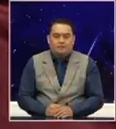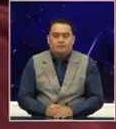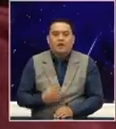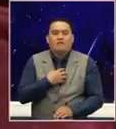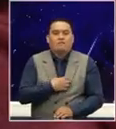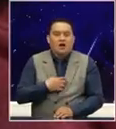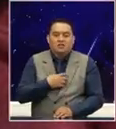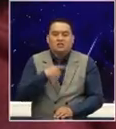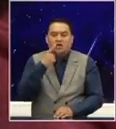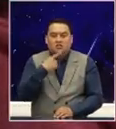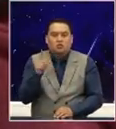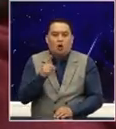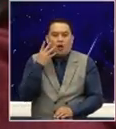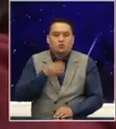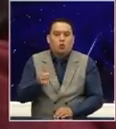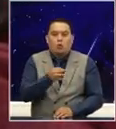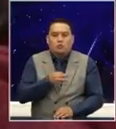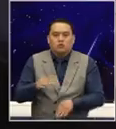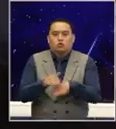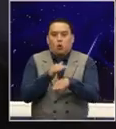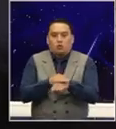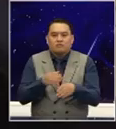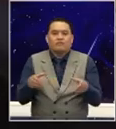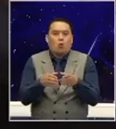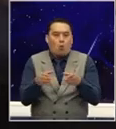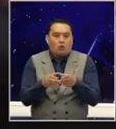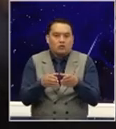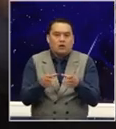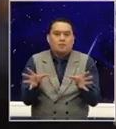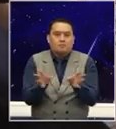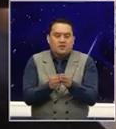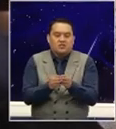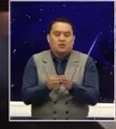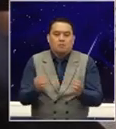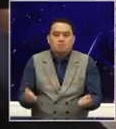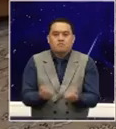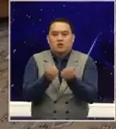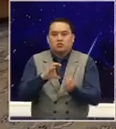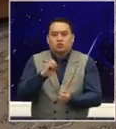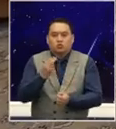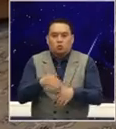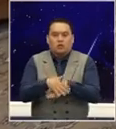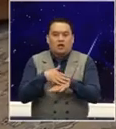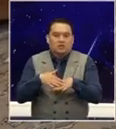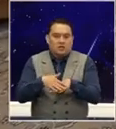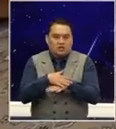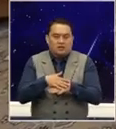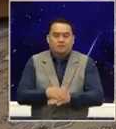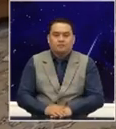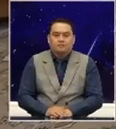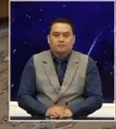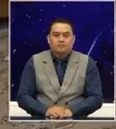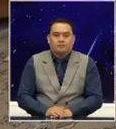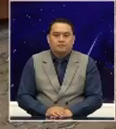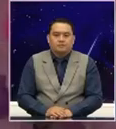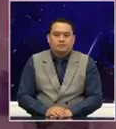Важно отметить, что в Алматинской области создан благотворительный общественный фонд «Бергемес ЖТСУ» по поддержке социально уязвимых слоев населения региона.